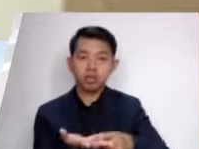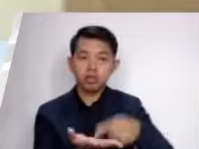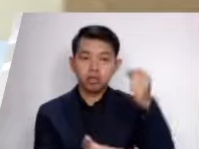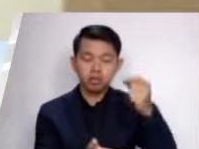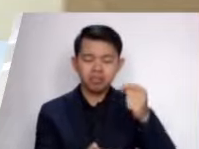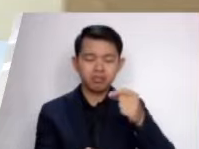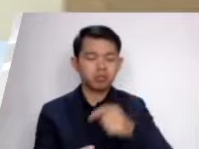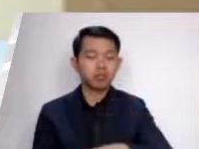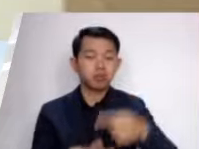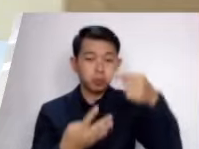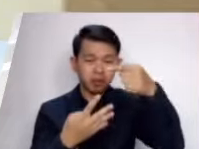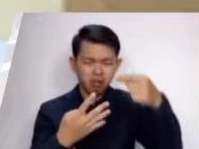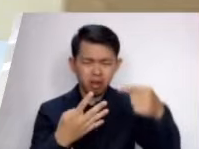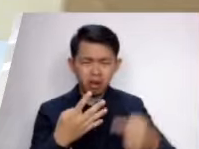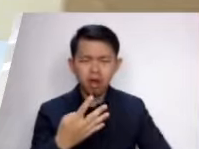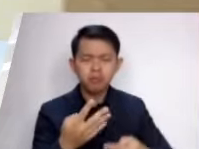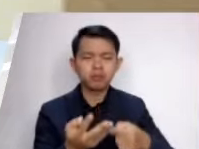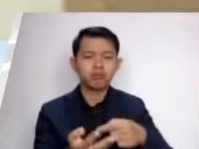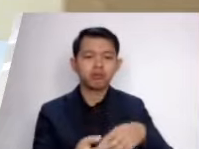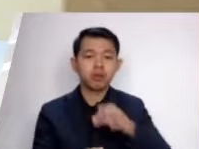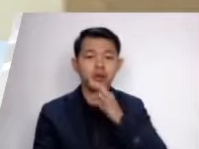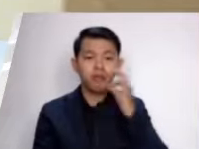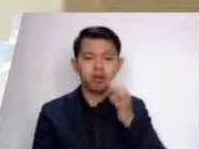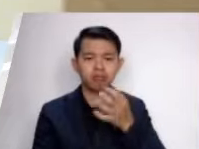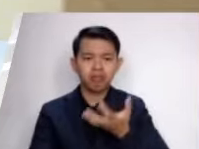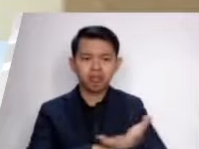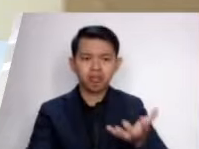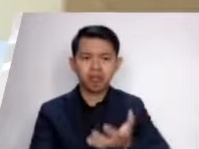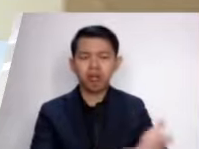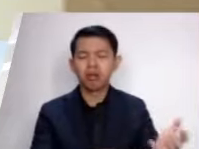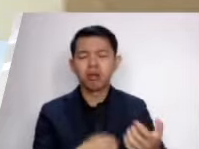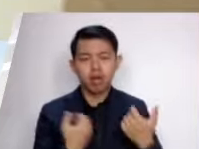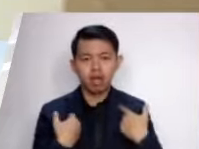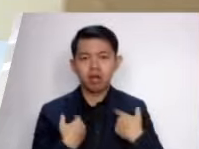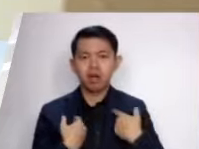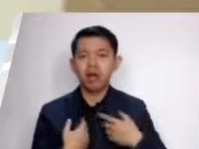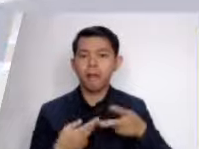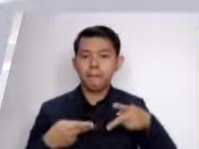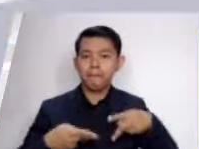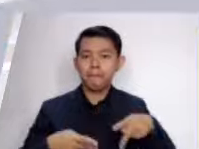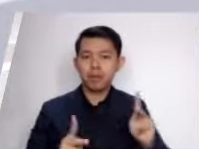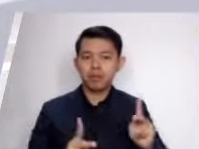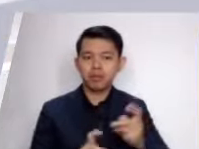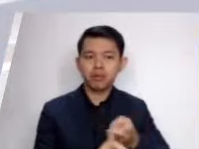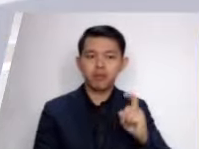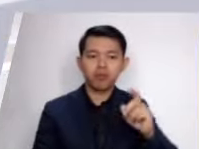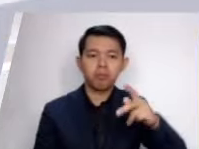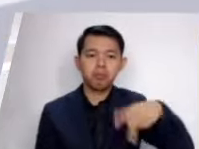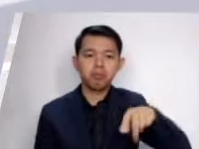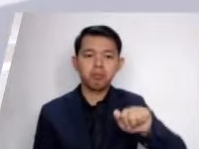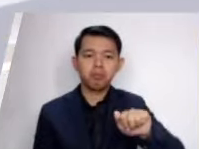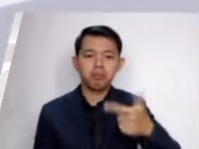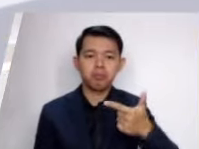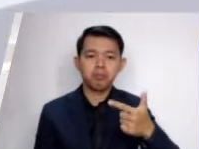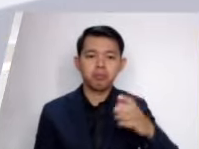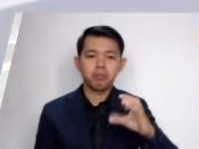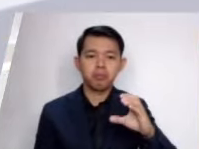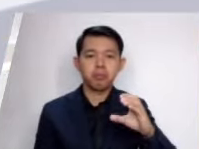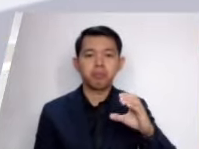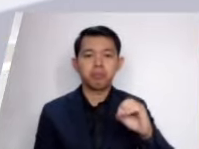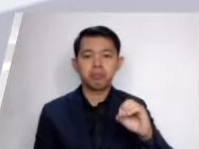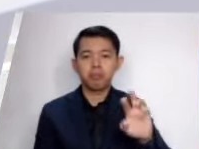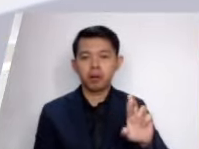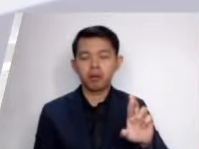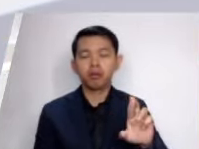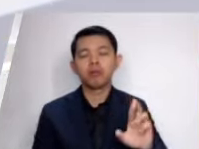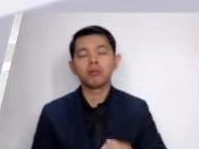Yung apat na scam farms na yan ay mayroong permit galing sa PAGCOR. Ang DOJ naman inatasan ng NBI